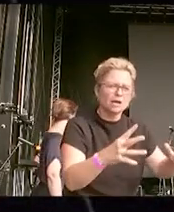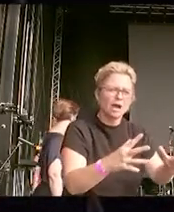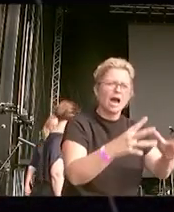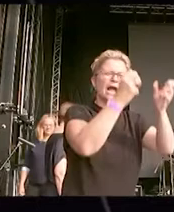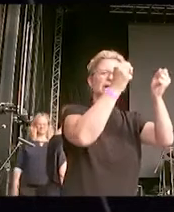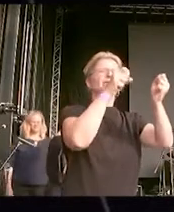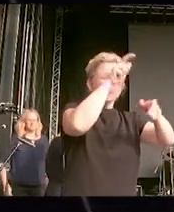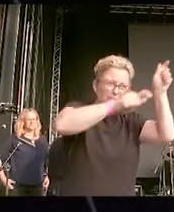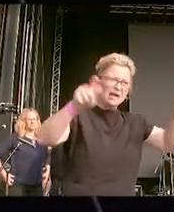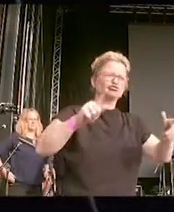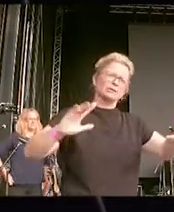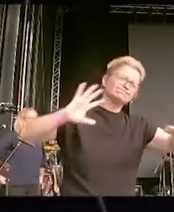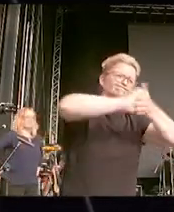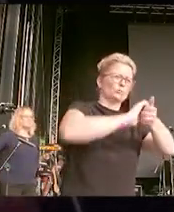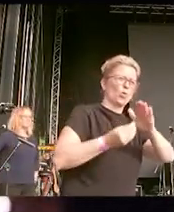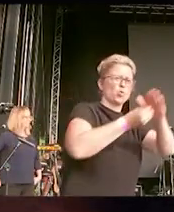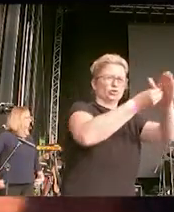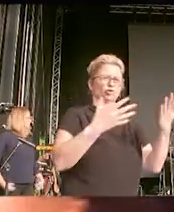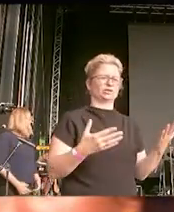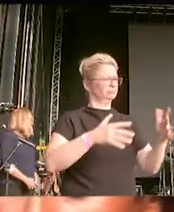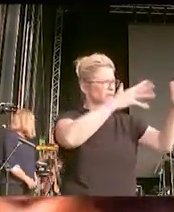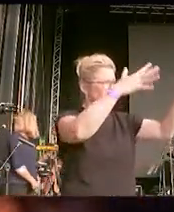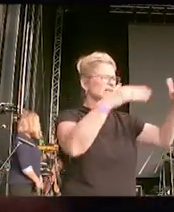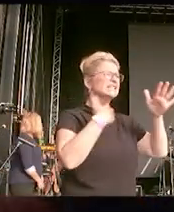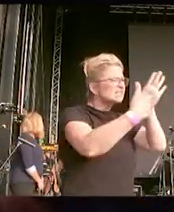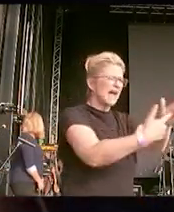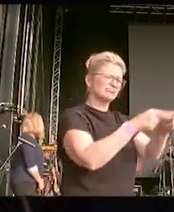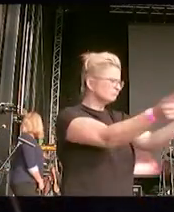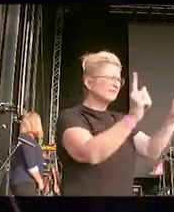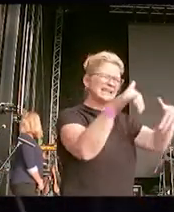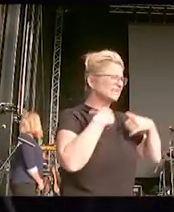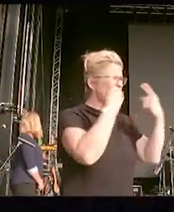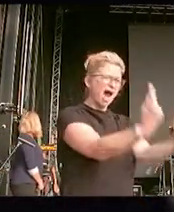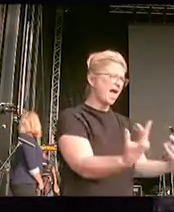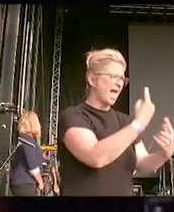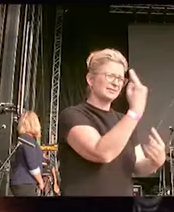zu zeigen, dass sie großartig und vor allem nicht alleine sind.